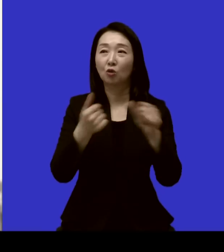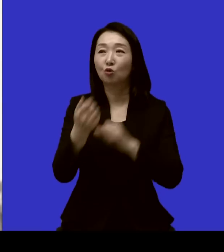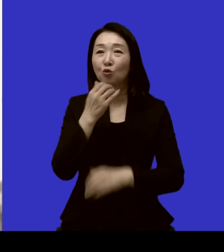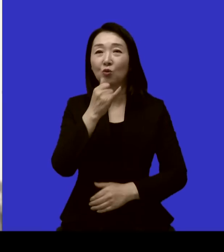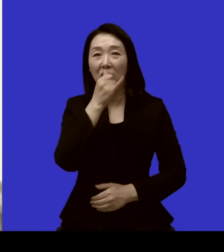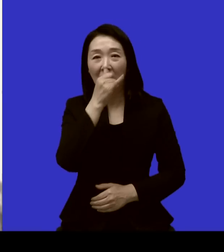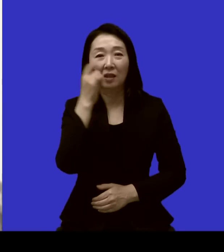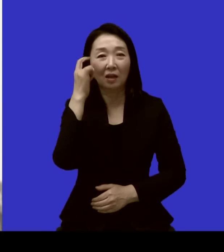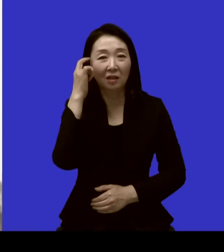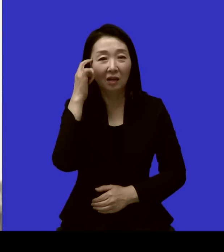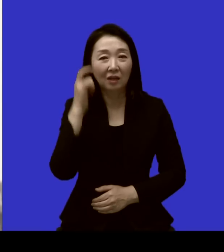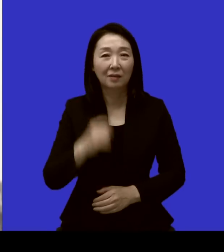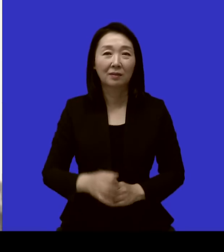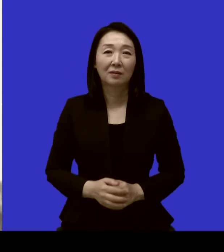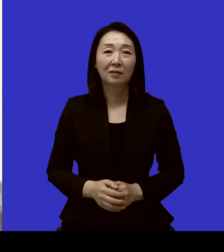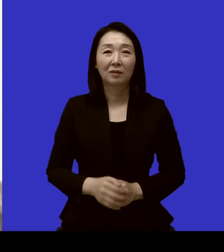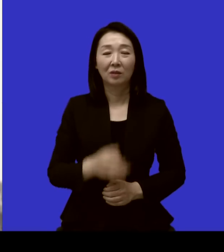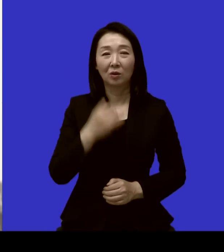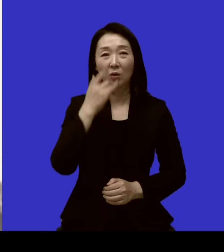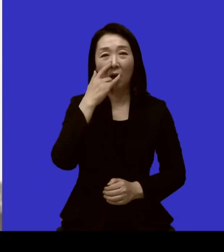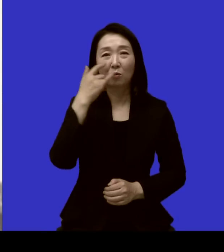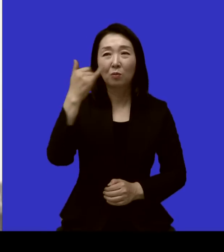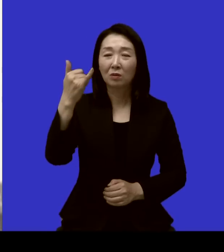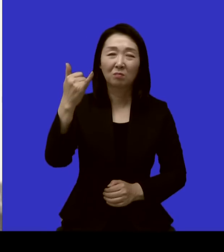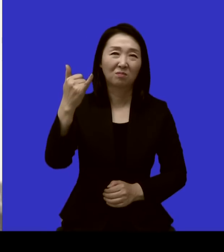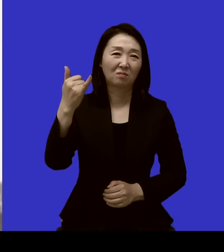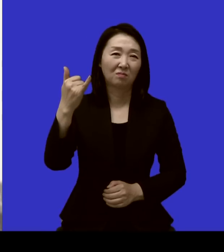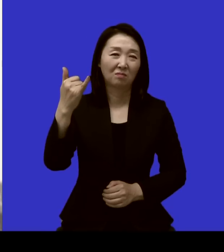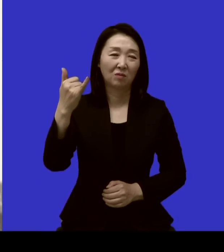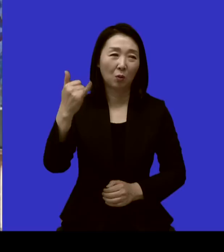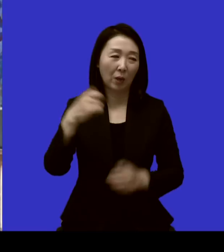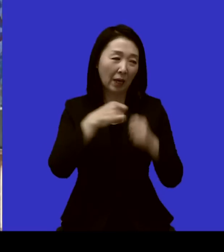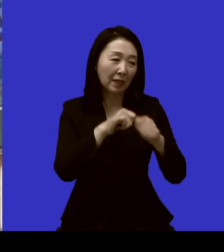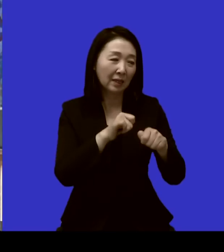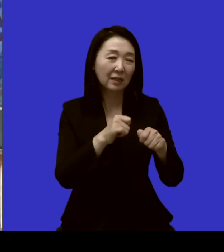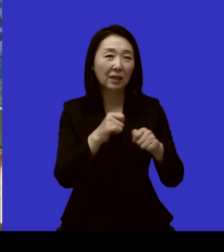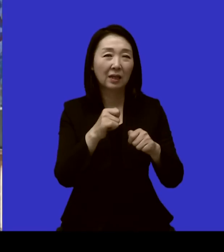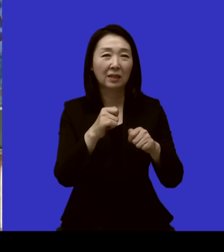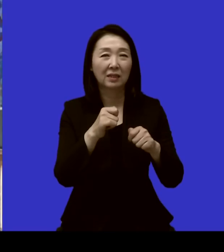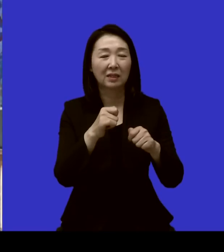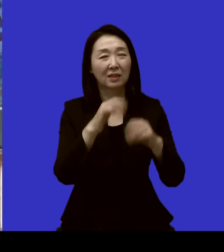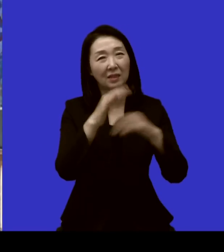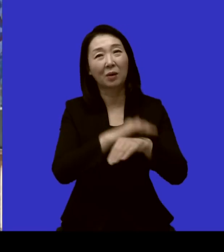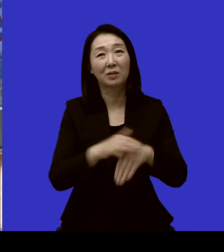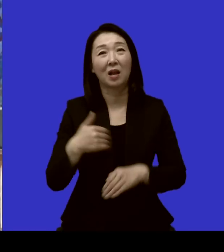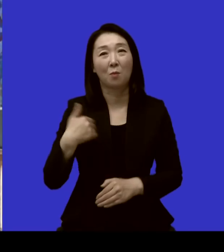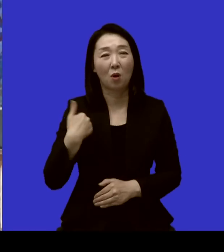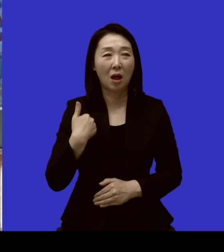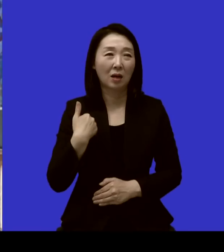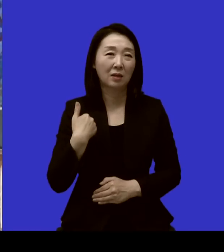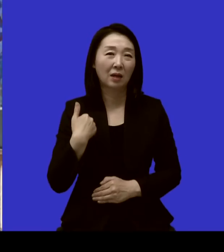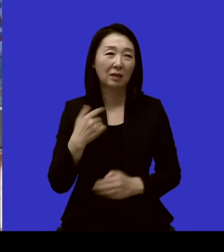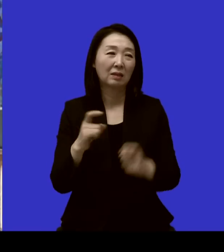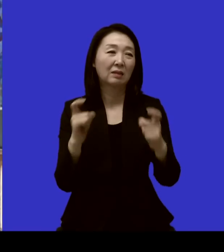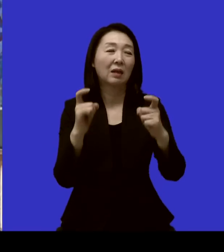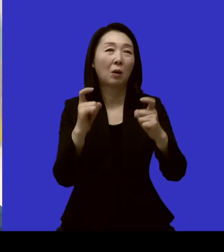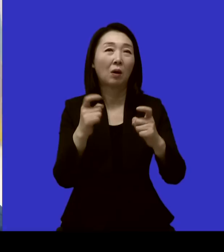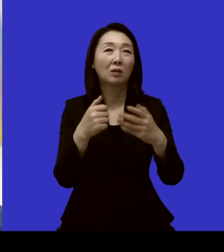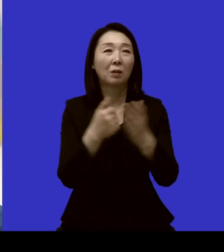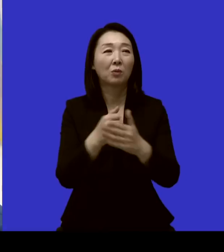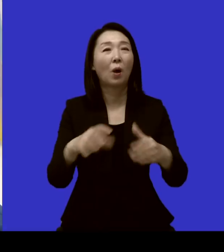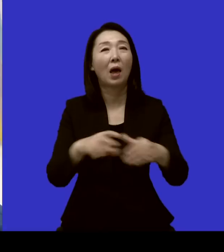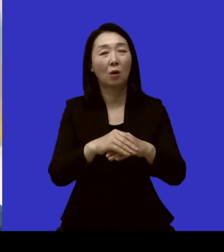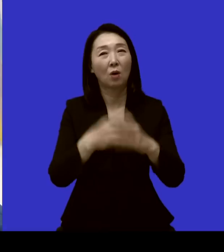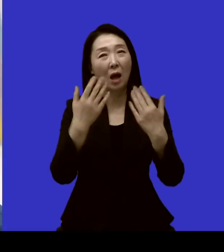근데 이제 부모님은 아무래도 잘 그걸 모르시죠. 좀 예. 아이들끼리 싸우니까 그냥 네. 화해하고 학교 가라. 이제 그런 문화였어가지고 예.